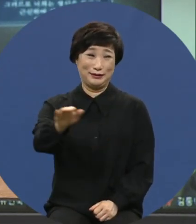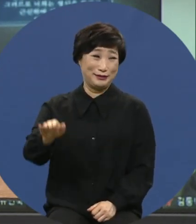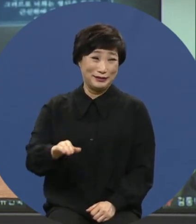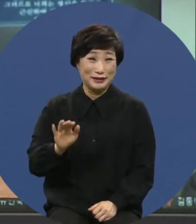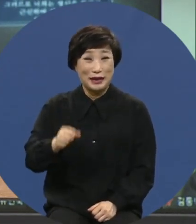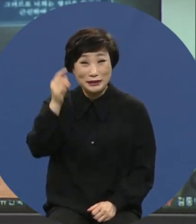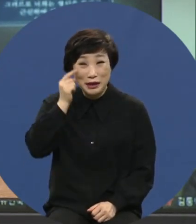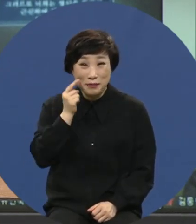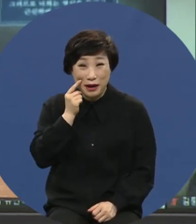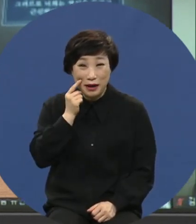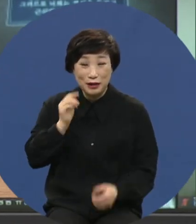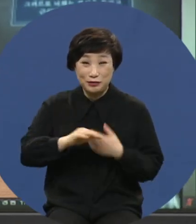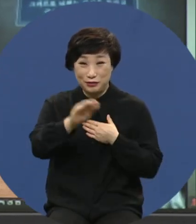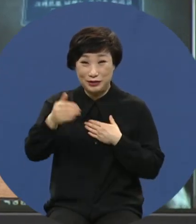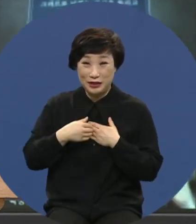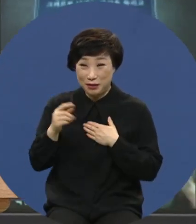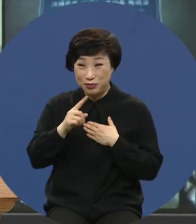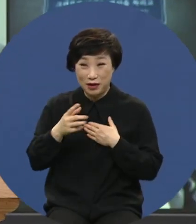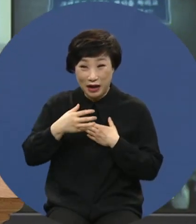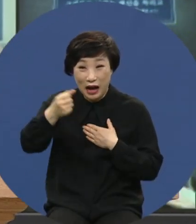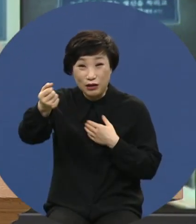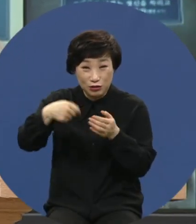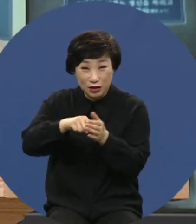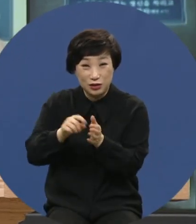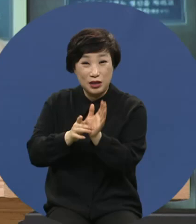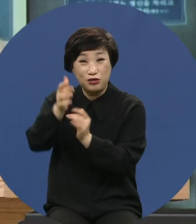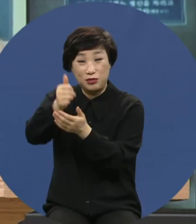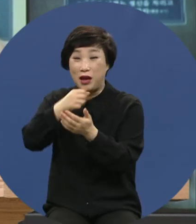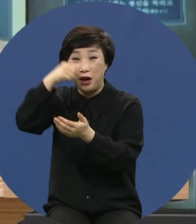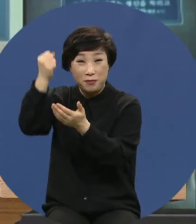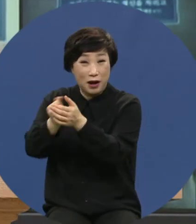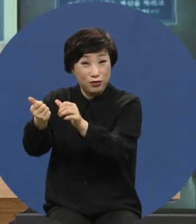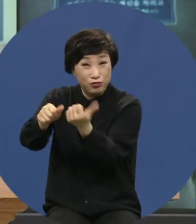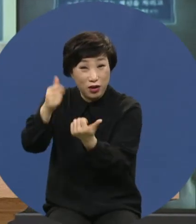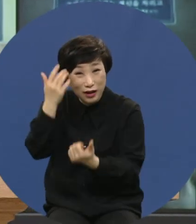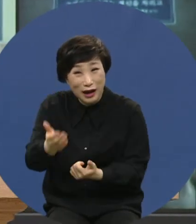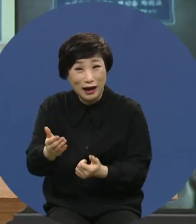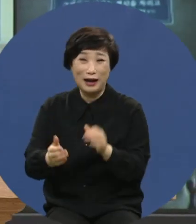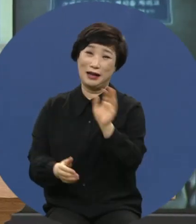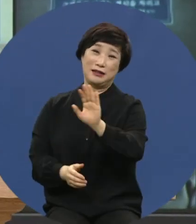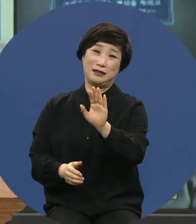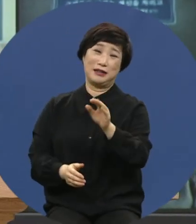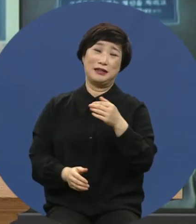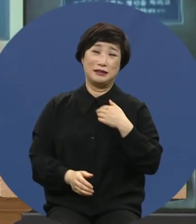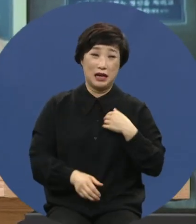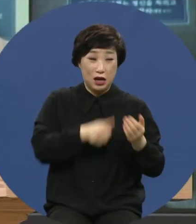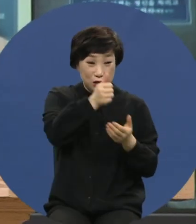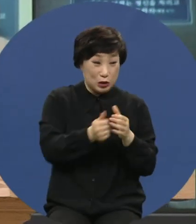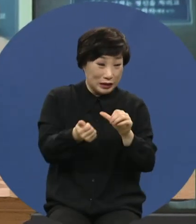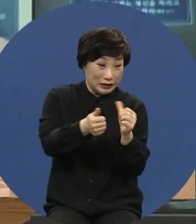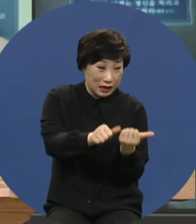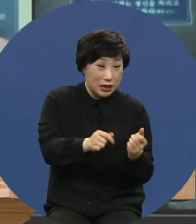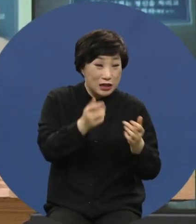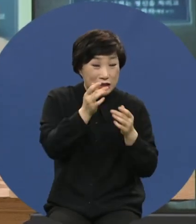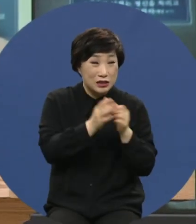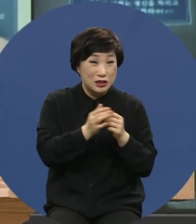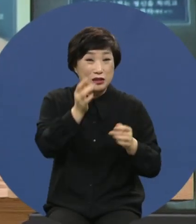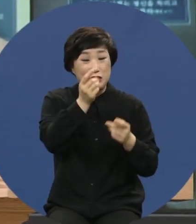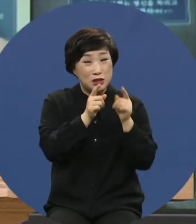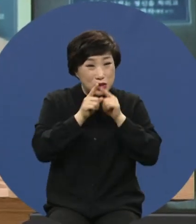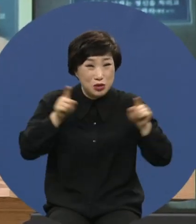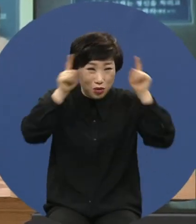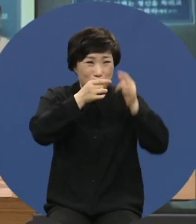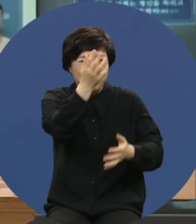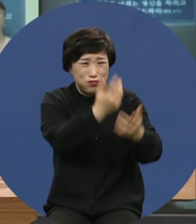여러분 우리에게 무슨 뭘 얻기 위해서 죽어주셨습니까? 아니요, 당신을 죄와 사망과 불타는 불모